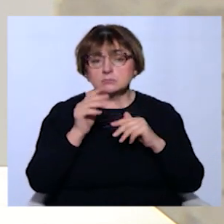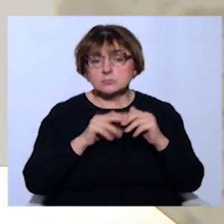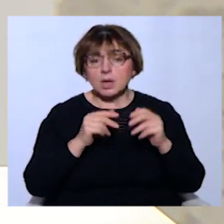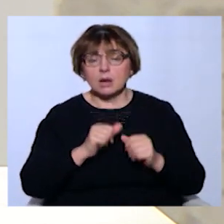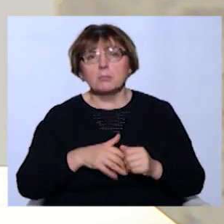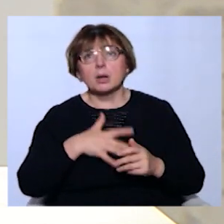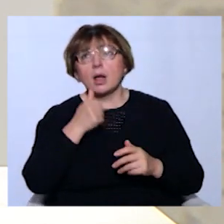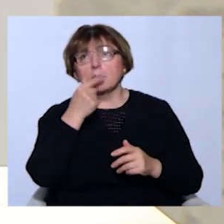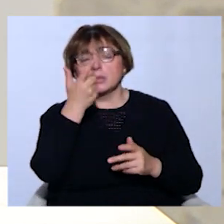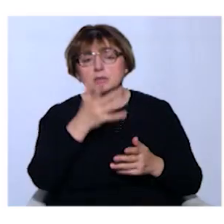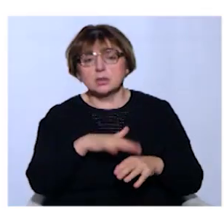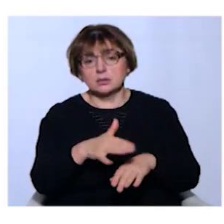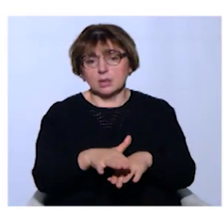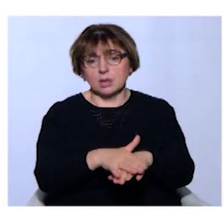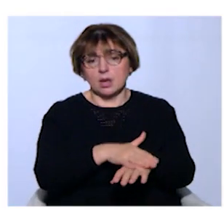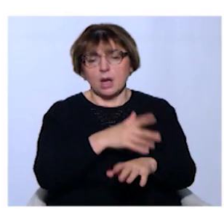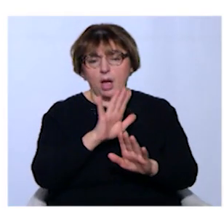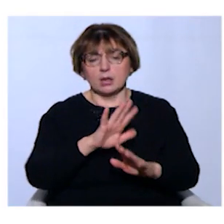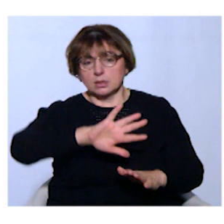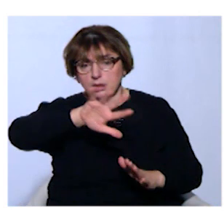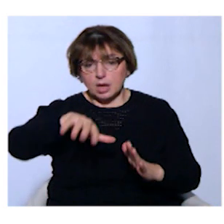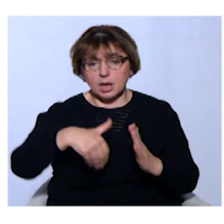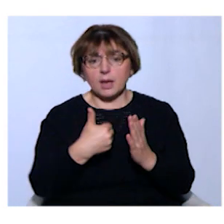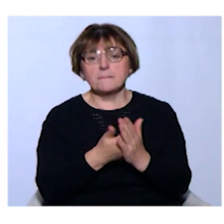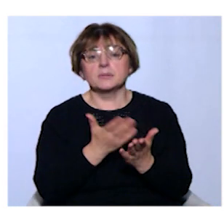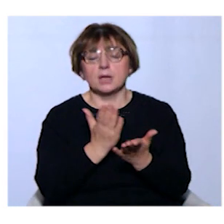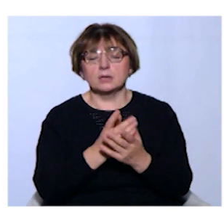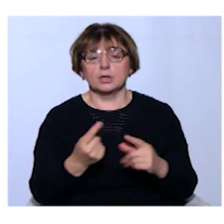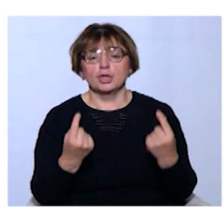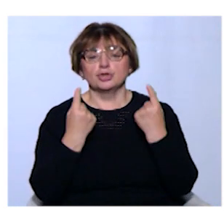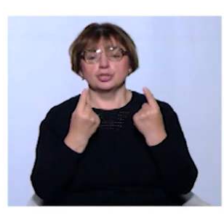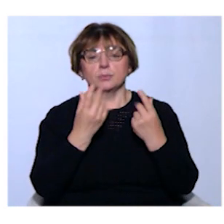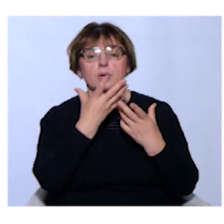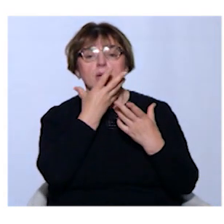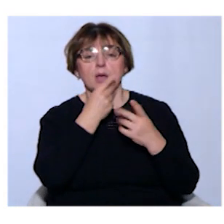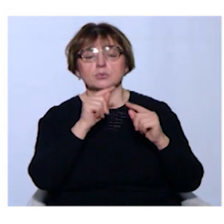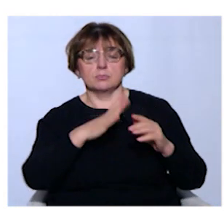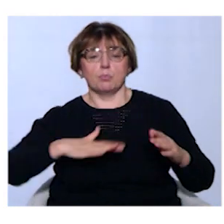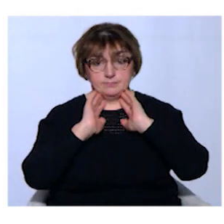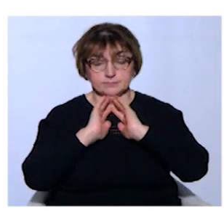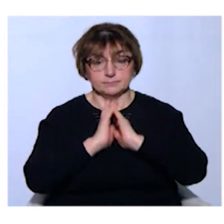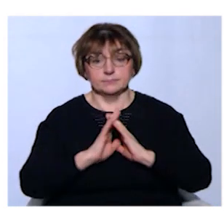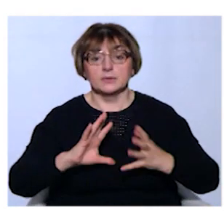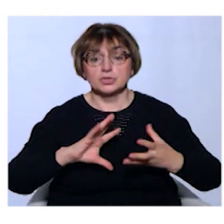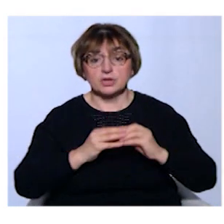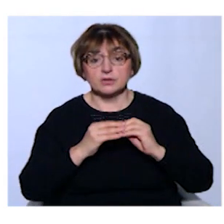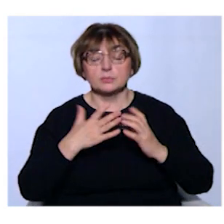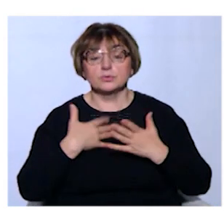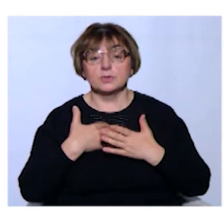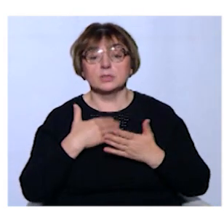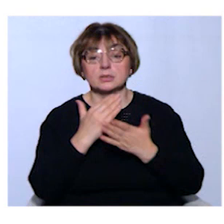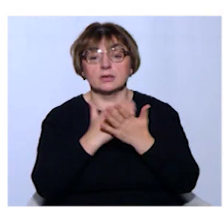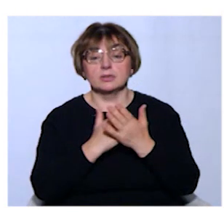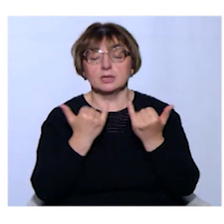ამ მარმარილომ და დღესაც როგორი ლამაზია და რა დიდებულად დგას იმ დიდ მოედანზე. მოდით ახლა შევაჯამოთ